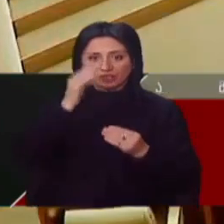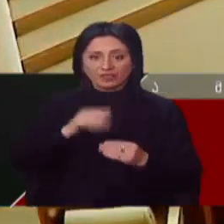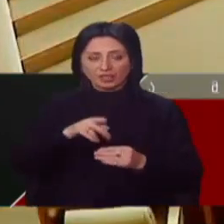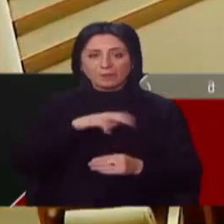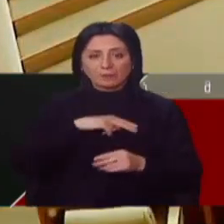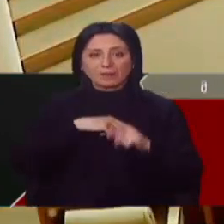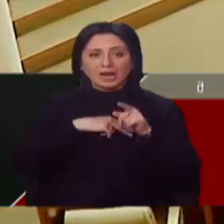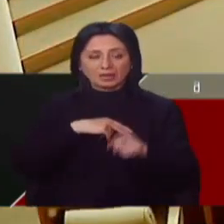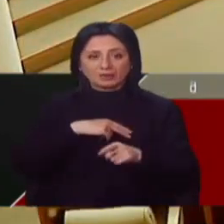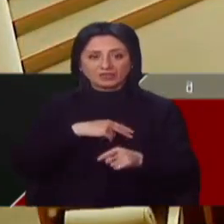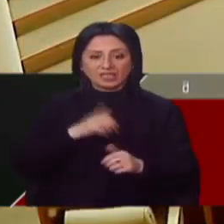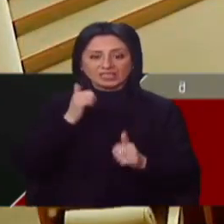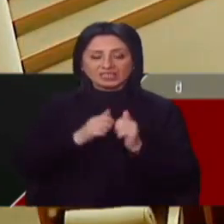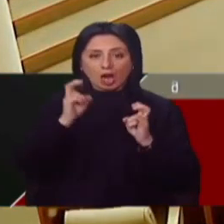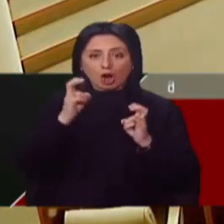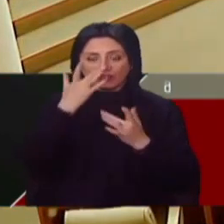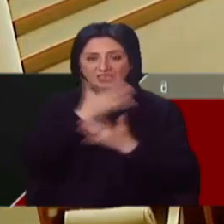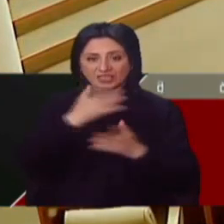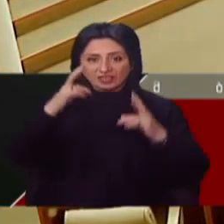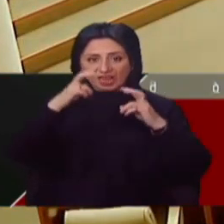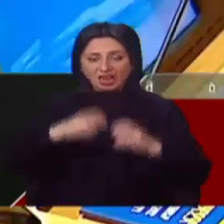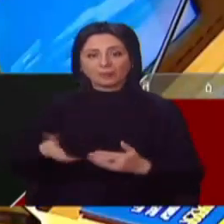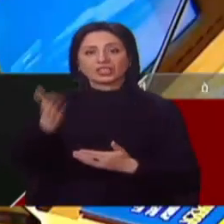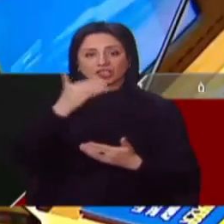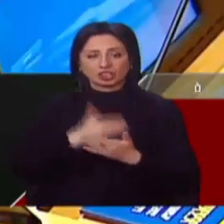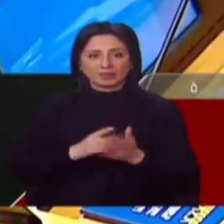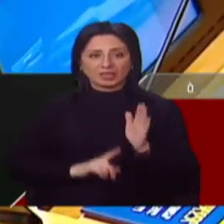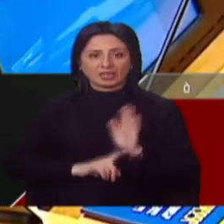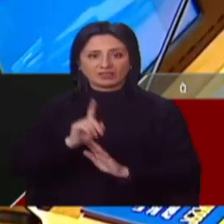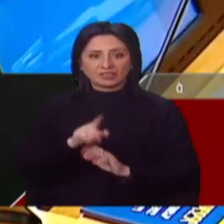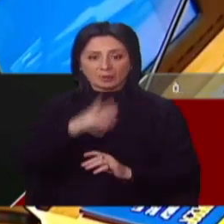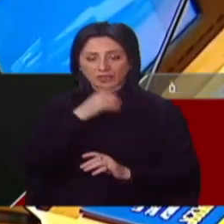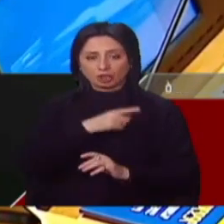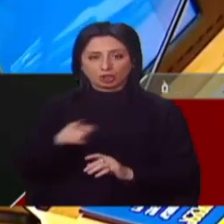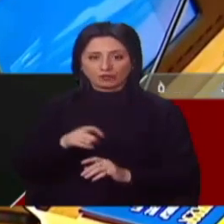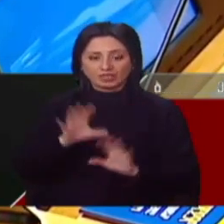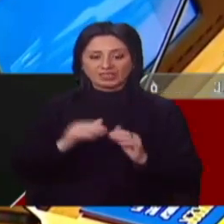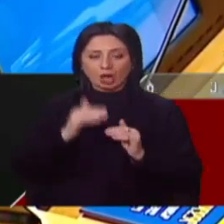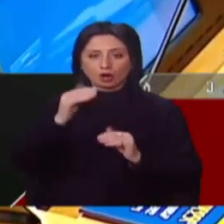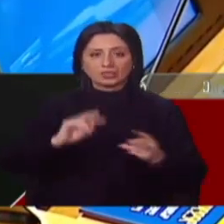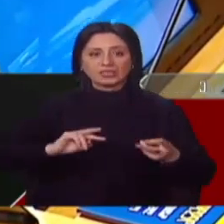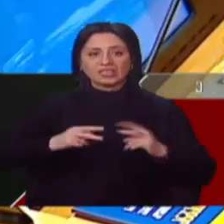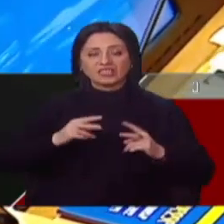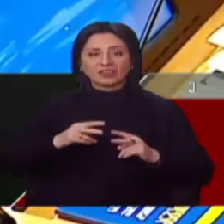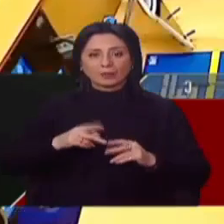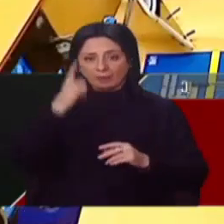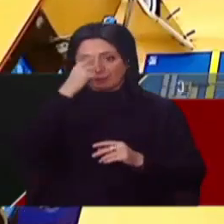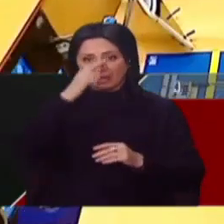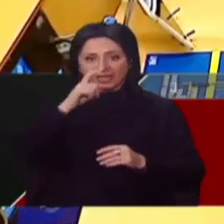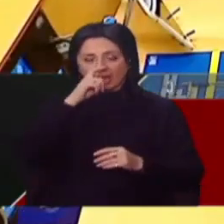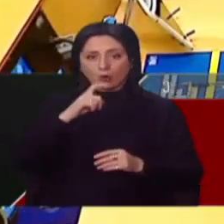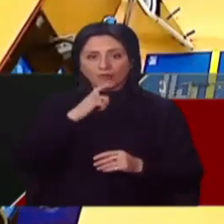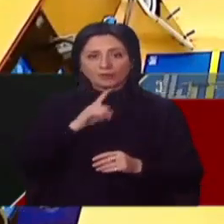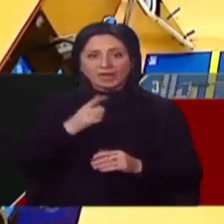pasaganum de vlorgano sa oveltao sa jaru canhirbebis შემდეგ დაიწყებს ამ დროისთვის საკონსტიტუციო ცვლილებების ბედი